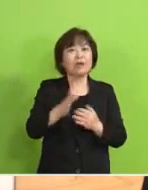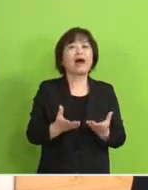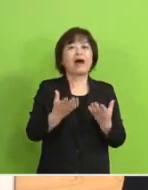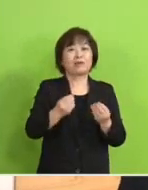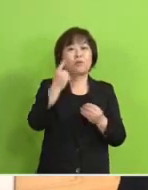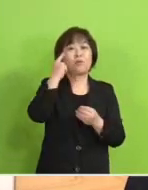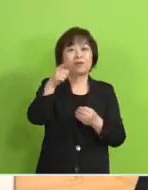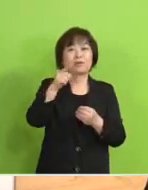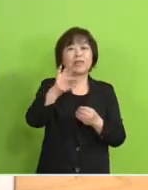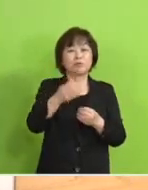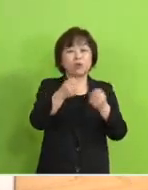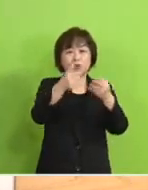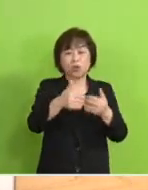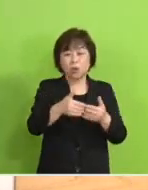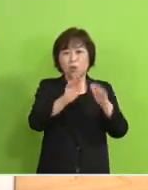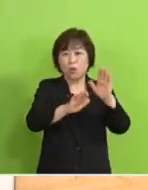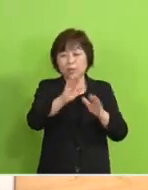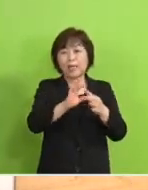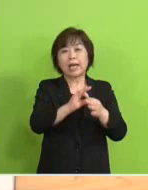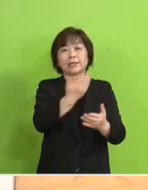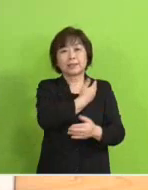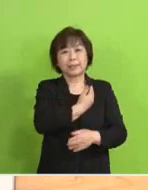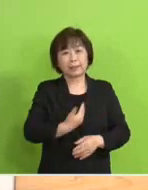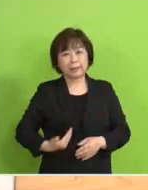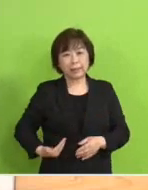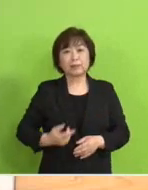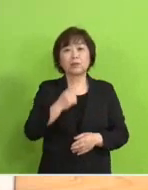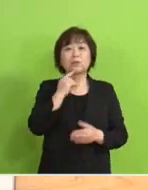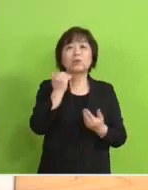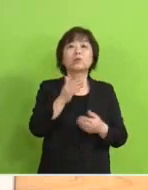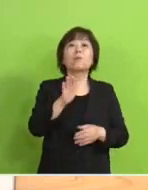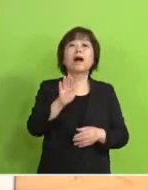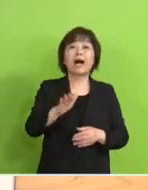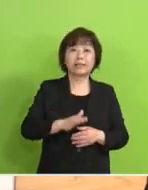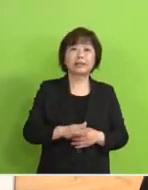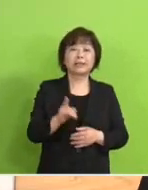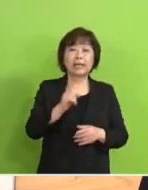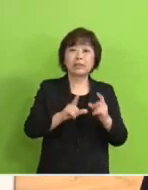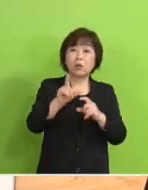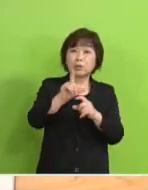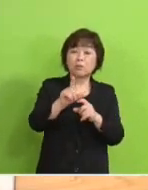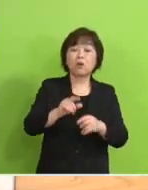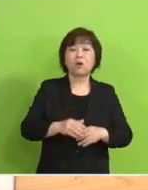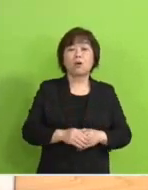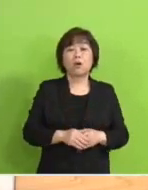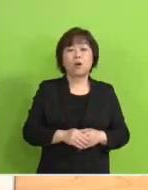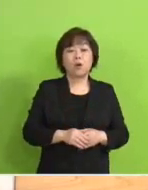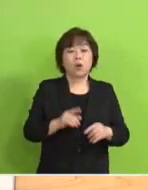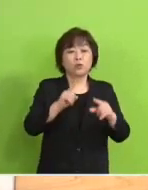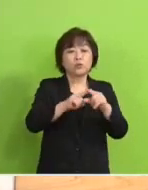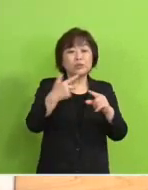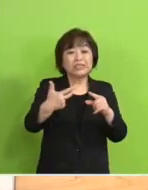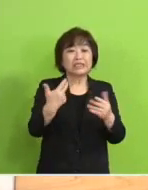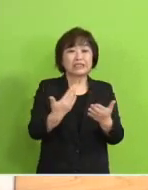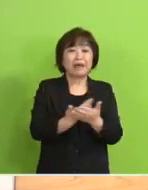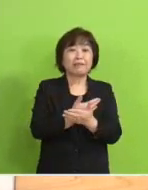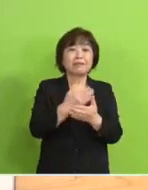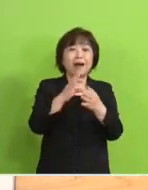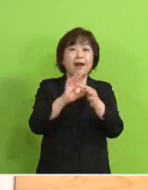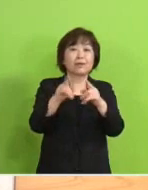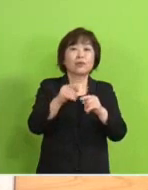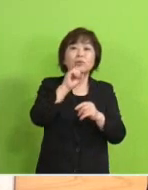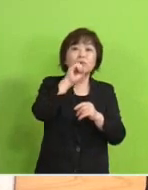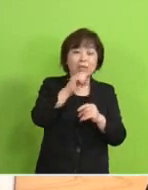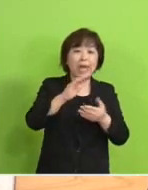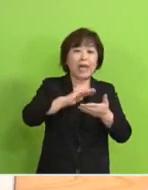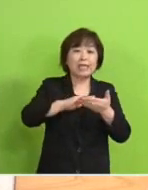もそういう状況であるならばこれは致し方がないじゃないかということで、何よりもですね、中止になったからといってリレ